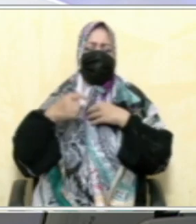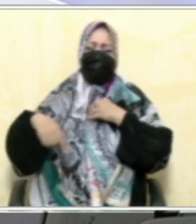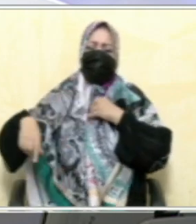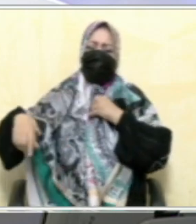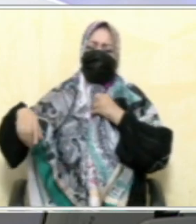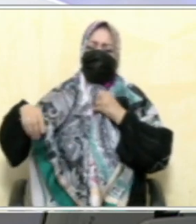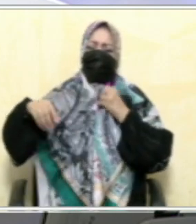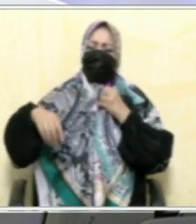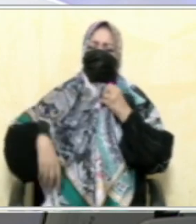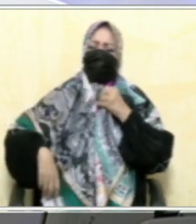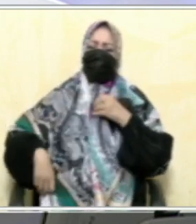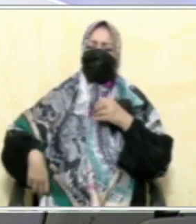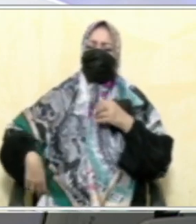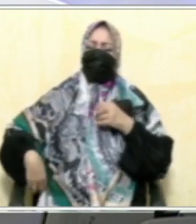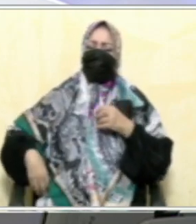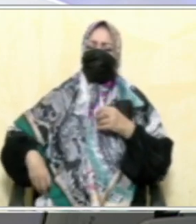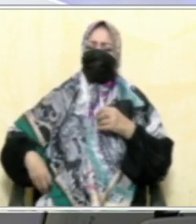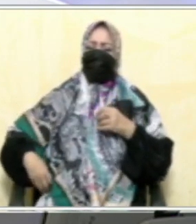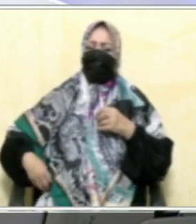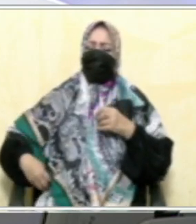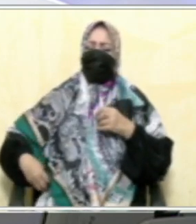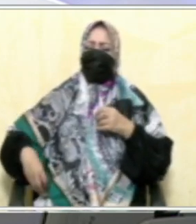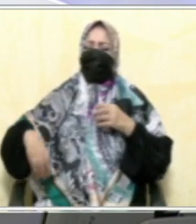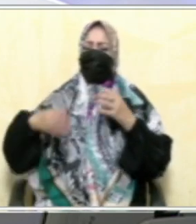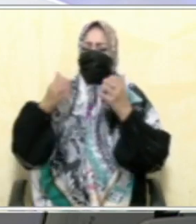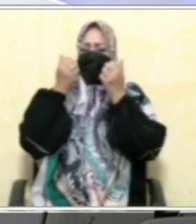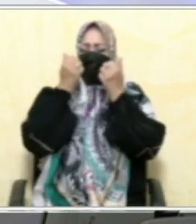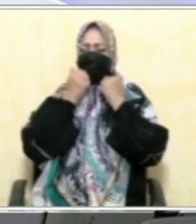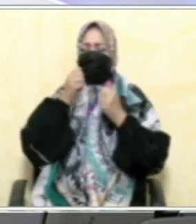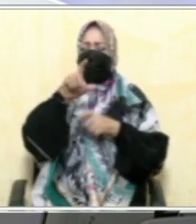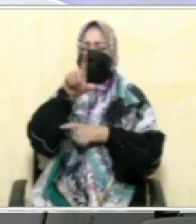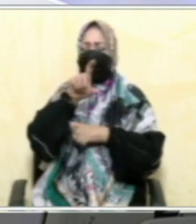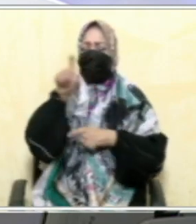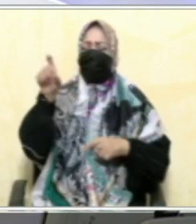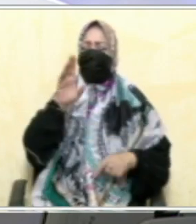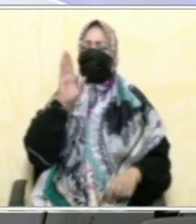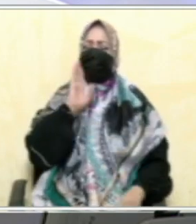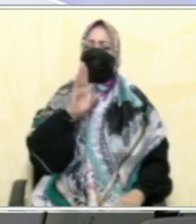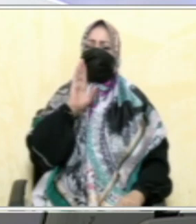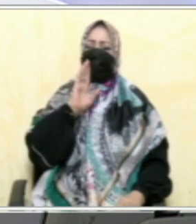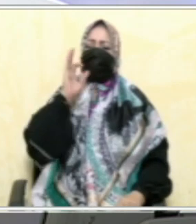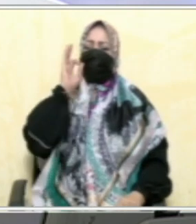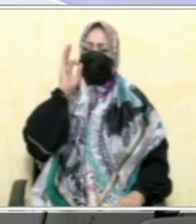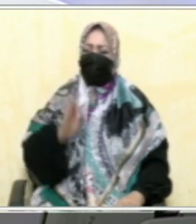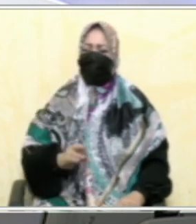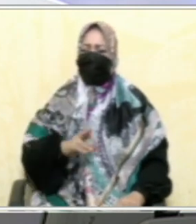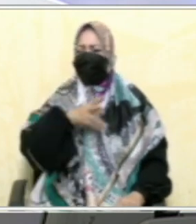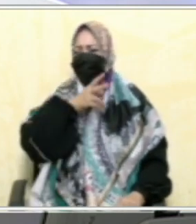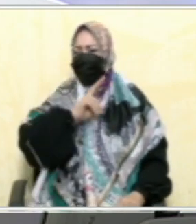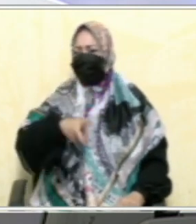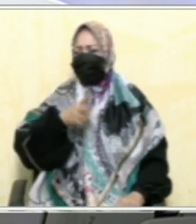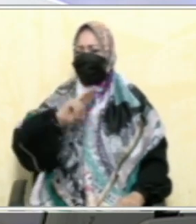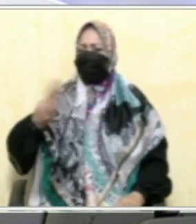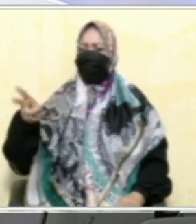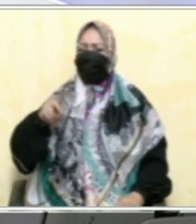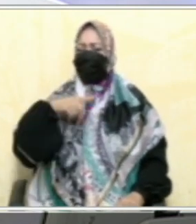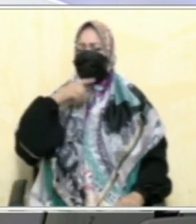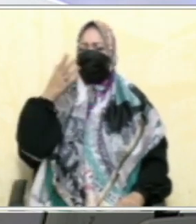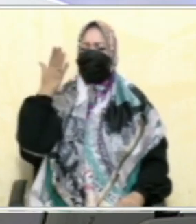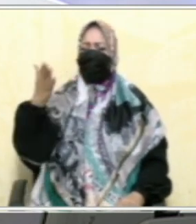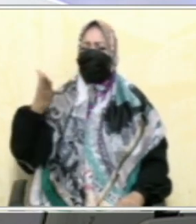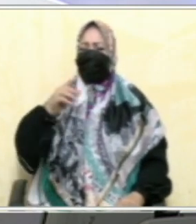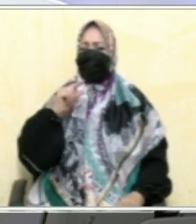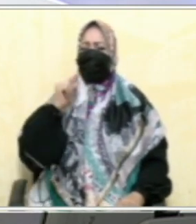عن كل ما فيه خير لديننا وأن نحذر عن مما فيه شر لديننا، حتى إن